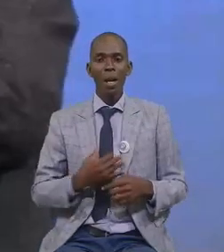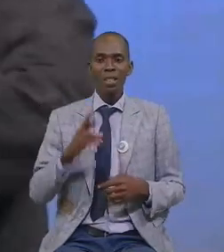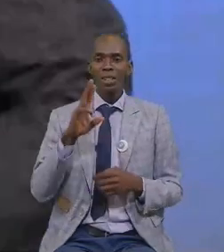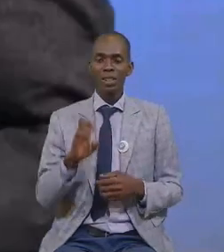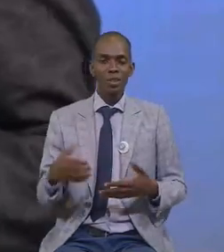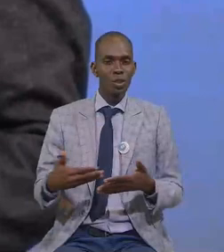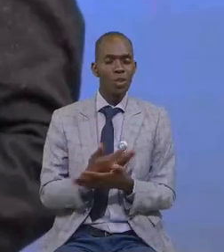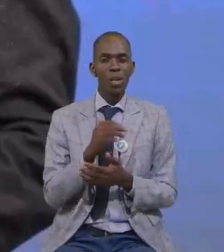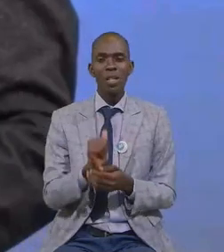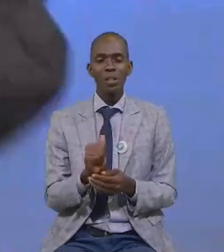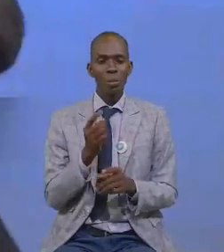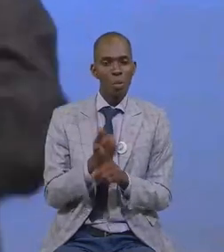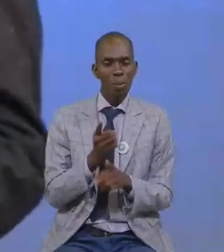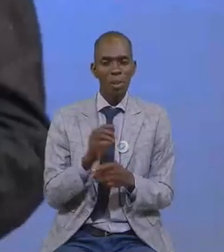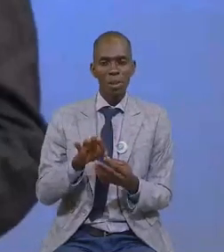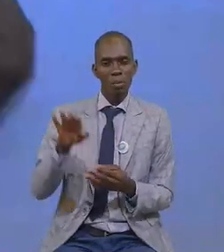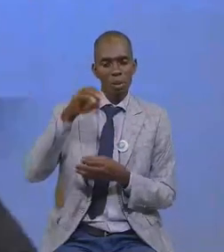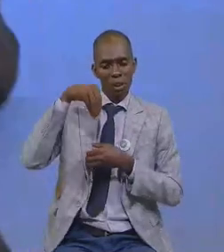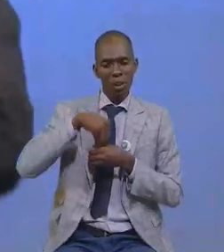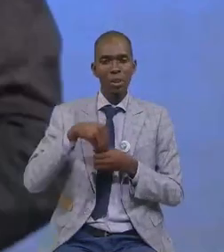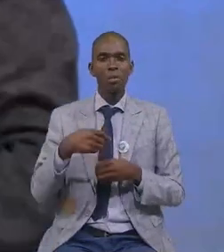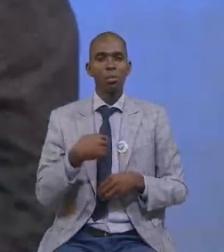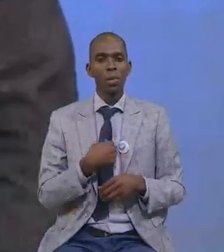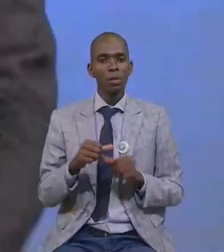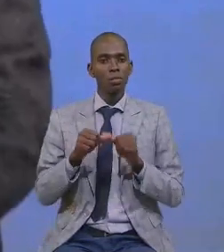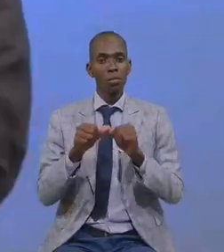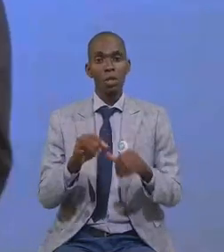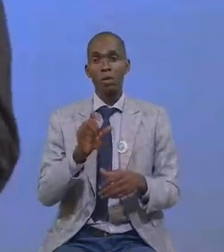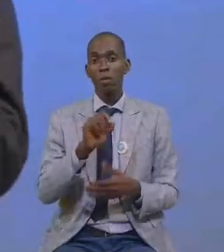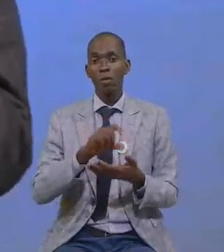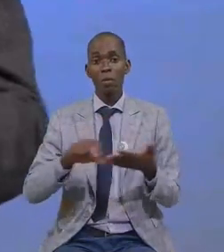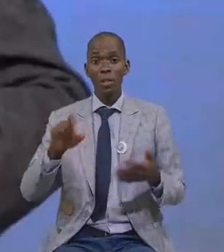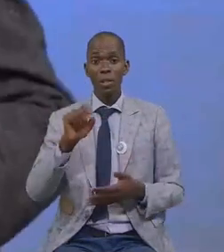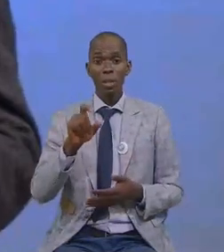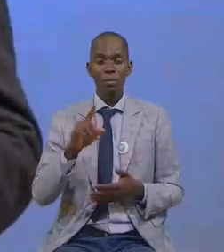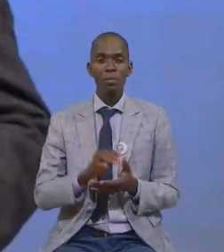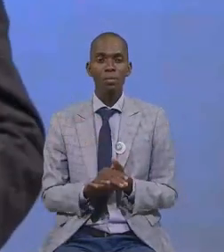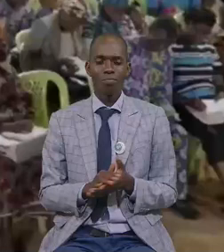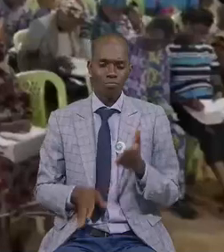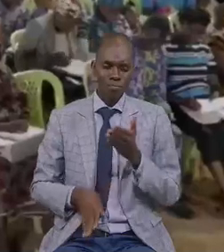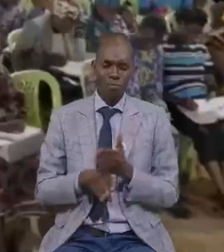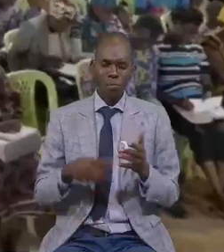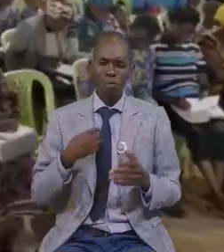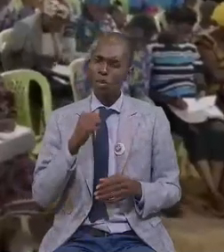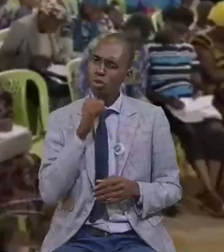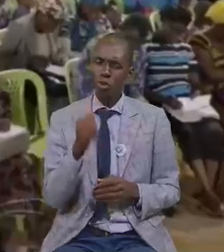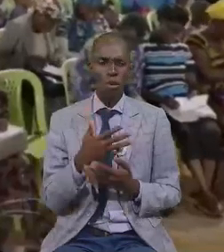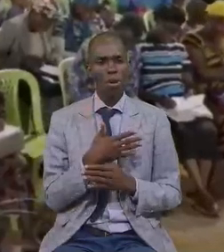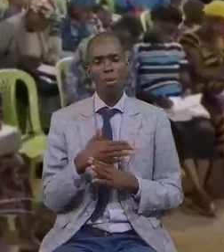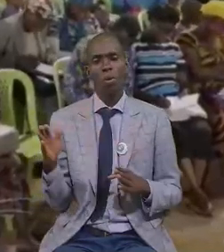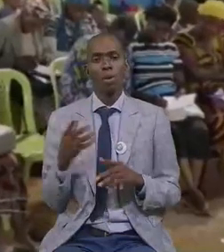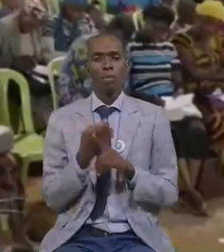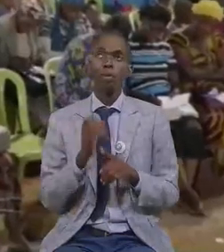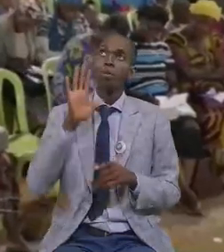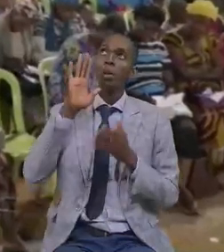en moi un esprit bien disposé. Le verset 13. Ne me rejette pas loin